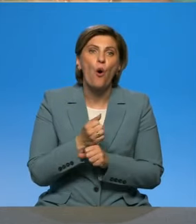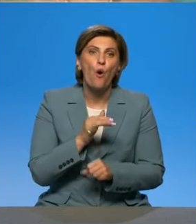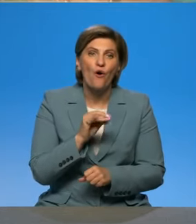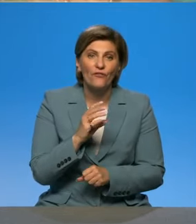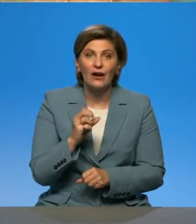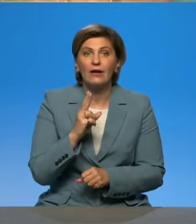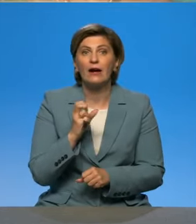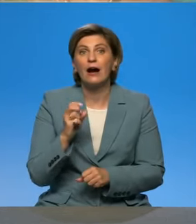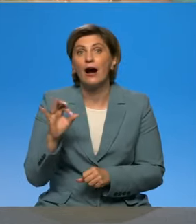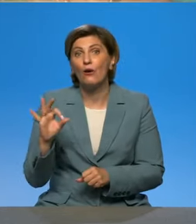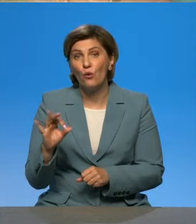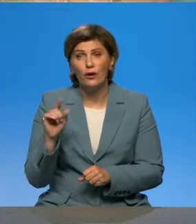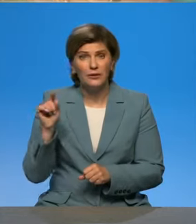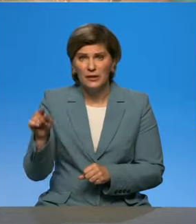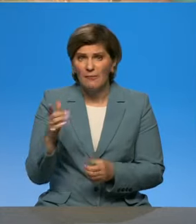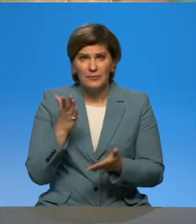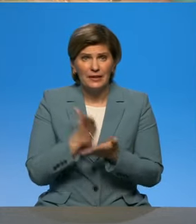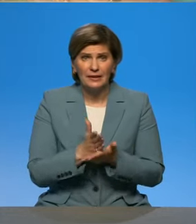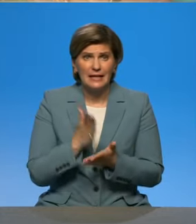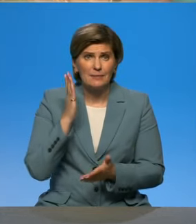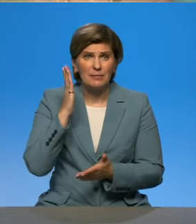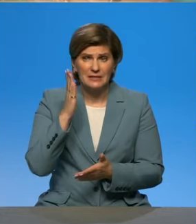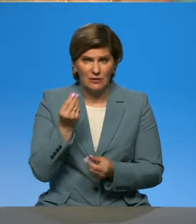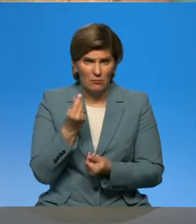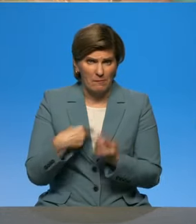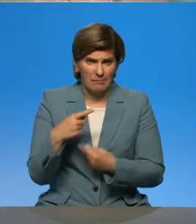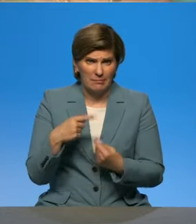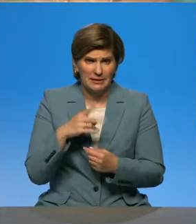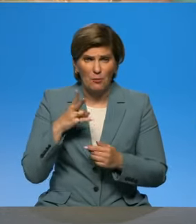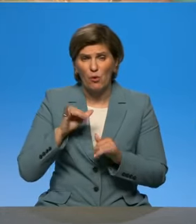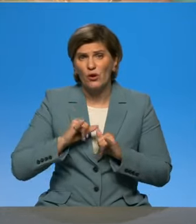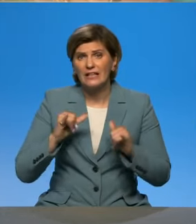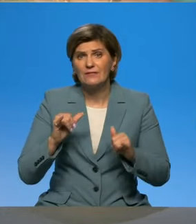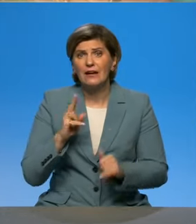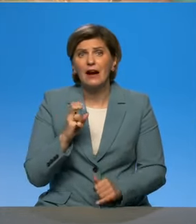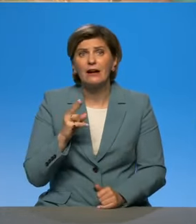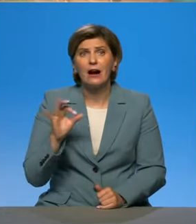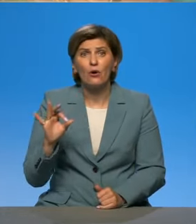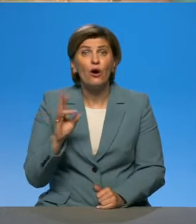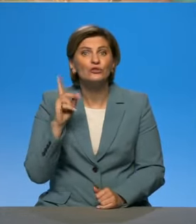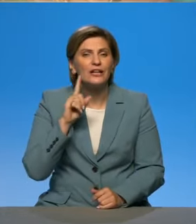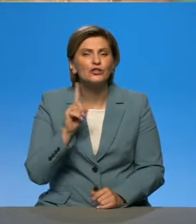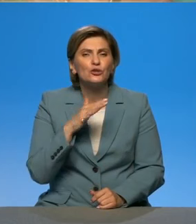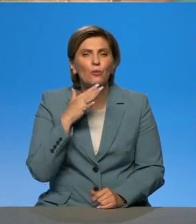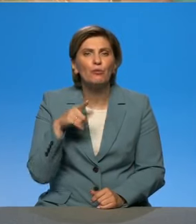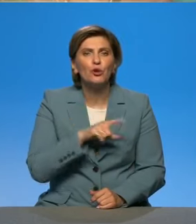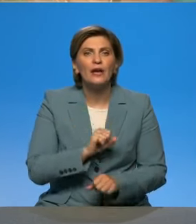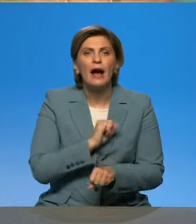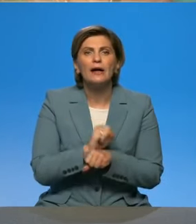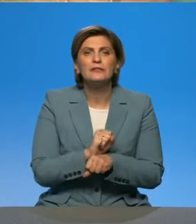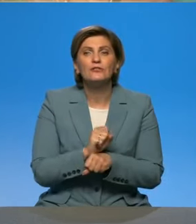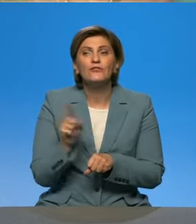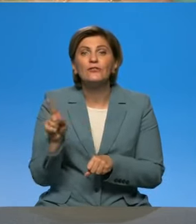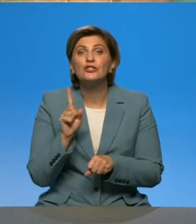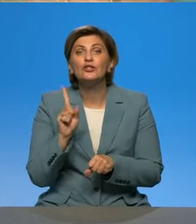Да. В 4 раза. Там есть перспективы великолепнейшего бизнеса по развитию какао. Но знаете, что многих сдерживает? Вот то, что вы сказали в самом начале, у